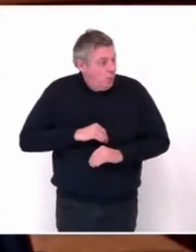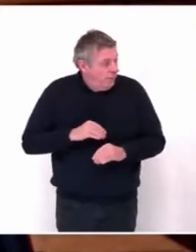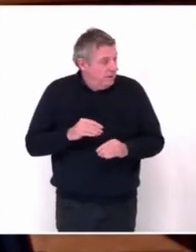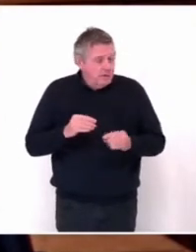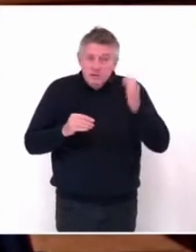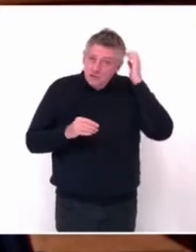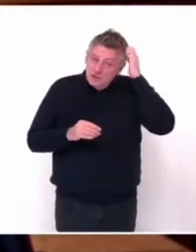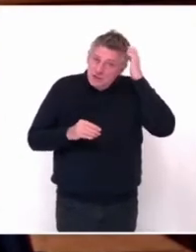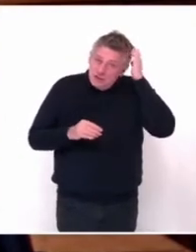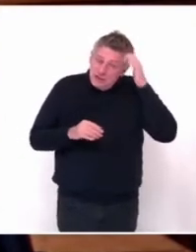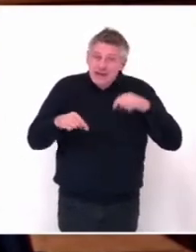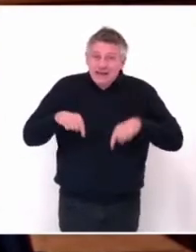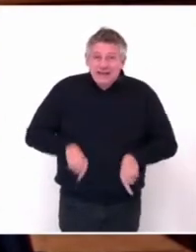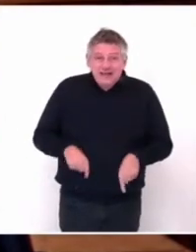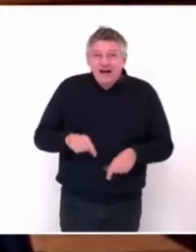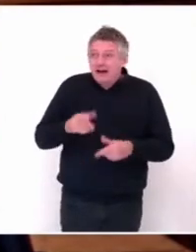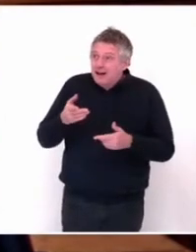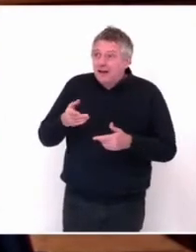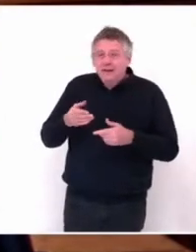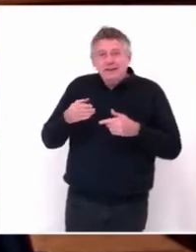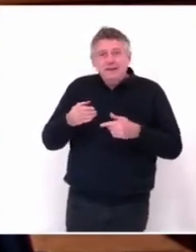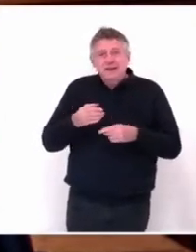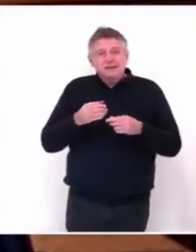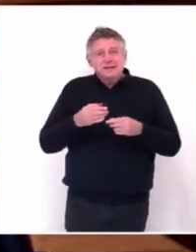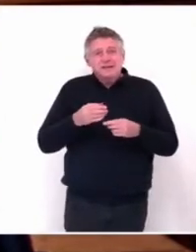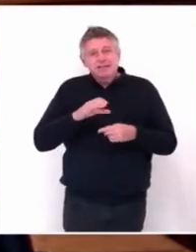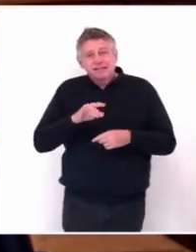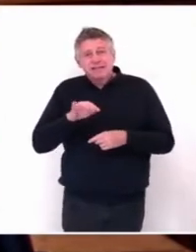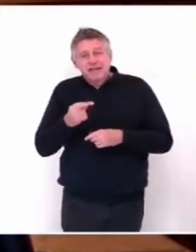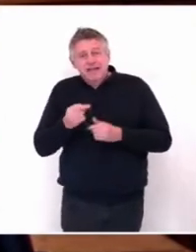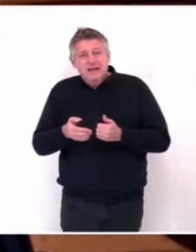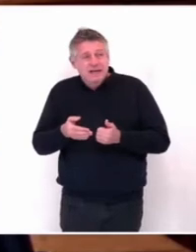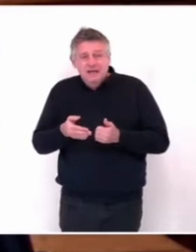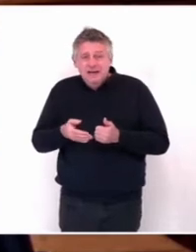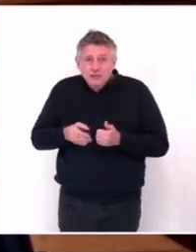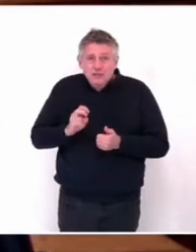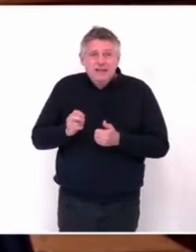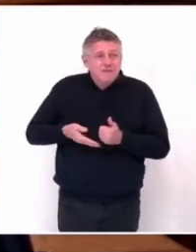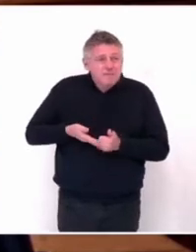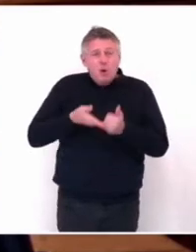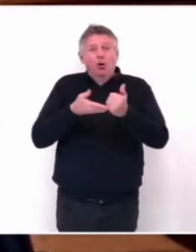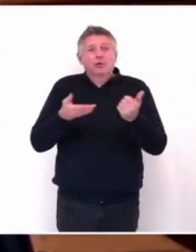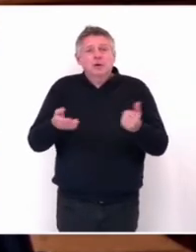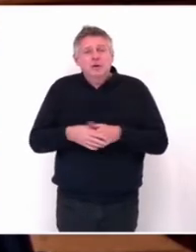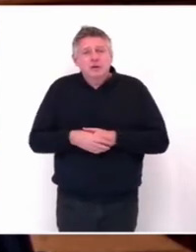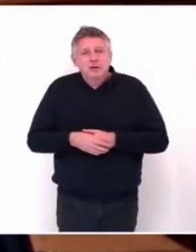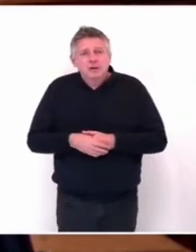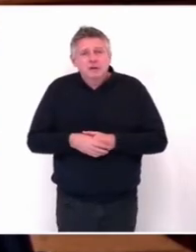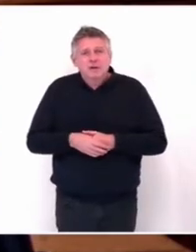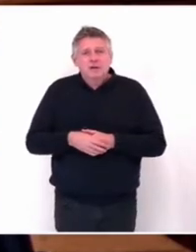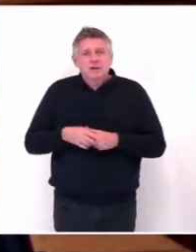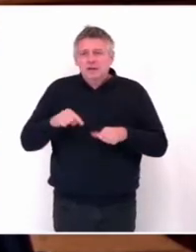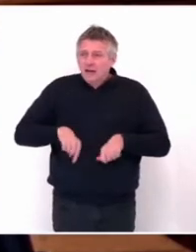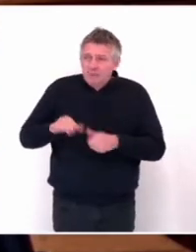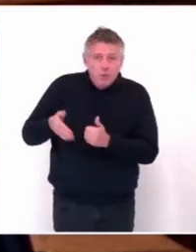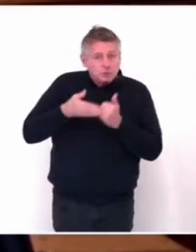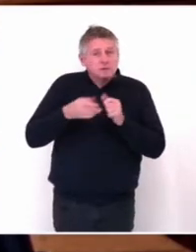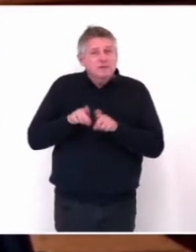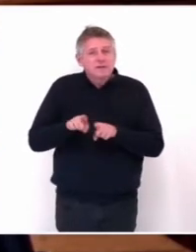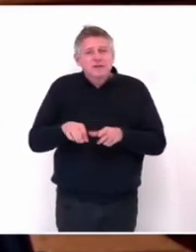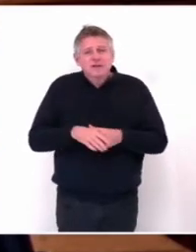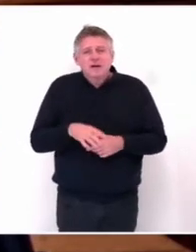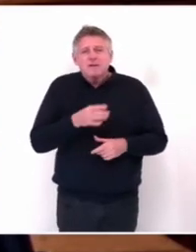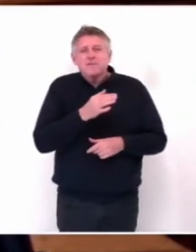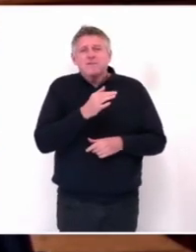cité éducative. Donc la ville, elle complète ce que l'État a fait. Et puis, dernière chose sur les maisons de France Service. Je suis pas d'accord non plus,